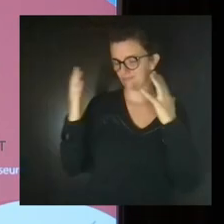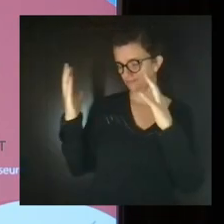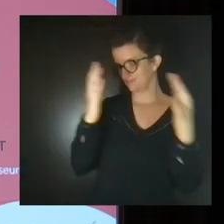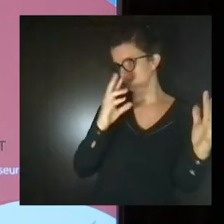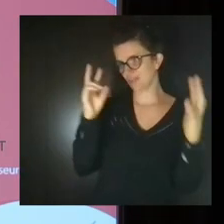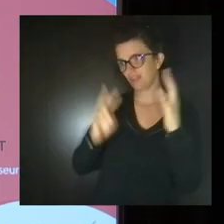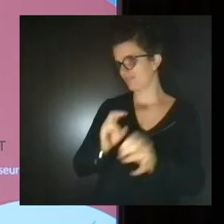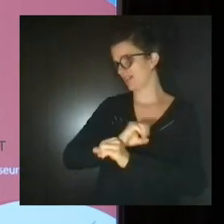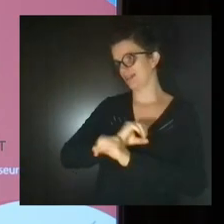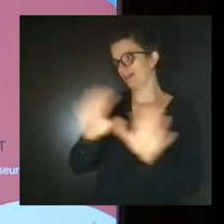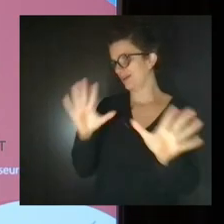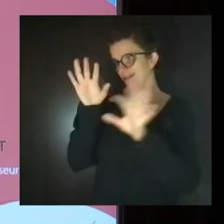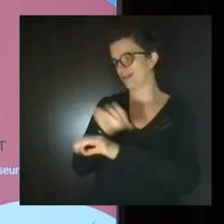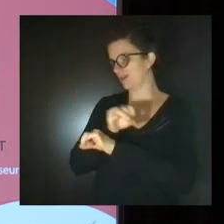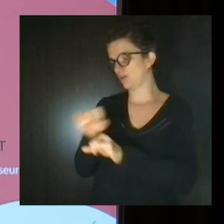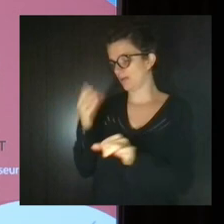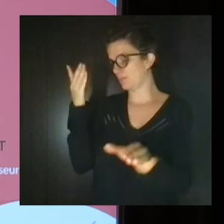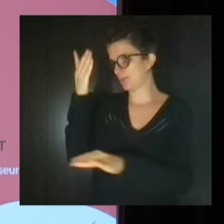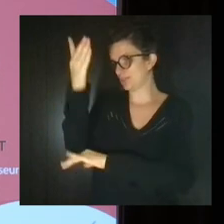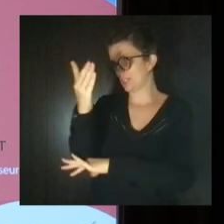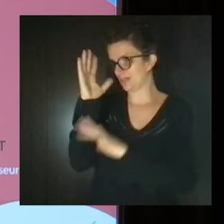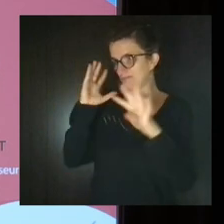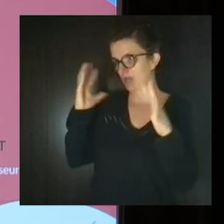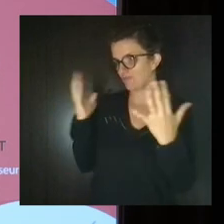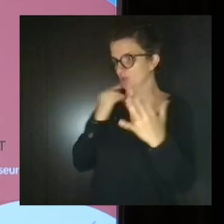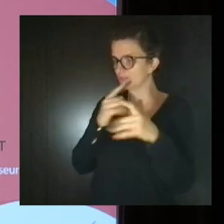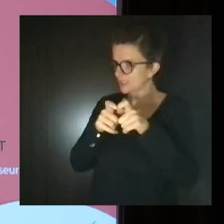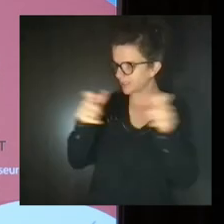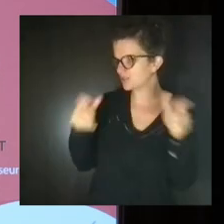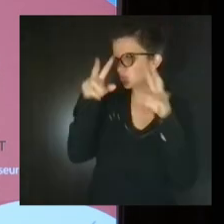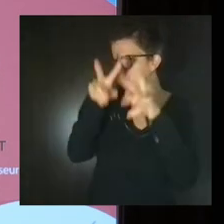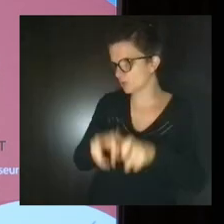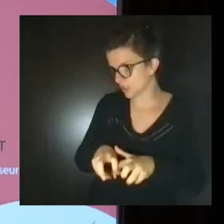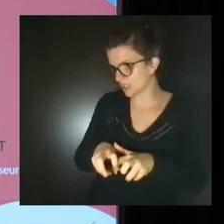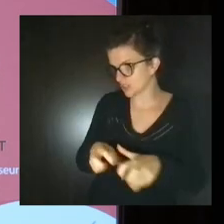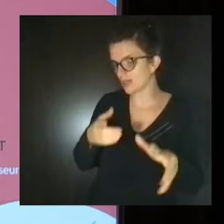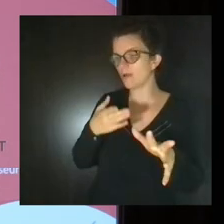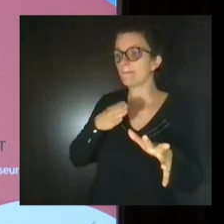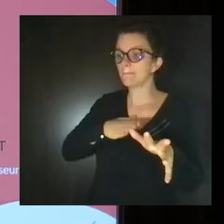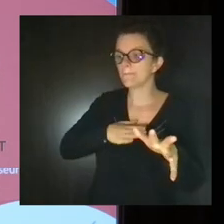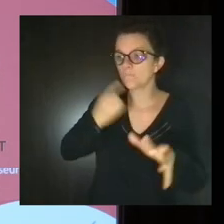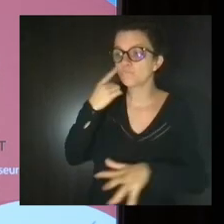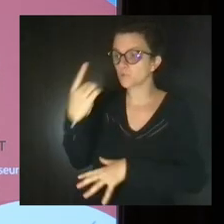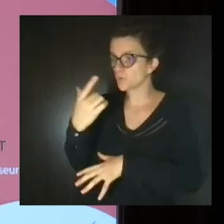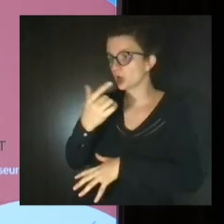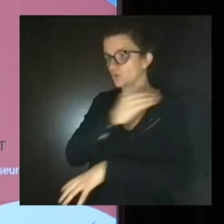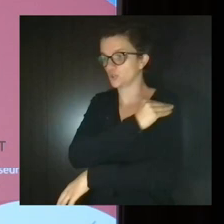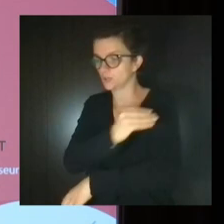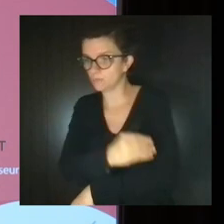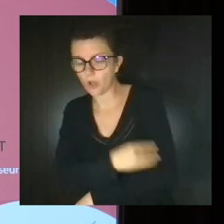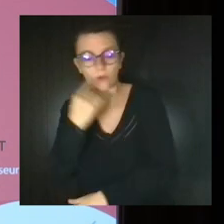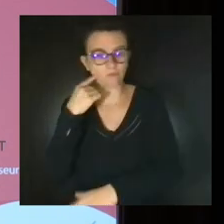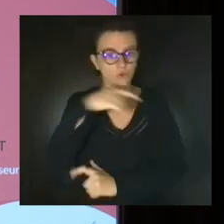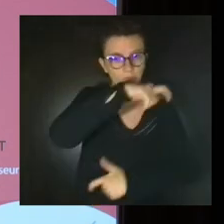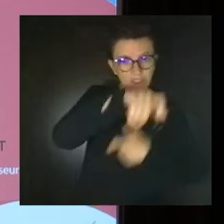ce magnifique projet. Donc, c'est un institut de recherche au service du sport, au service des personnes en situation